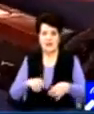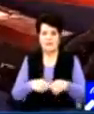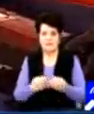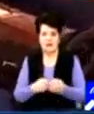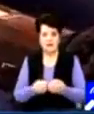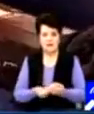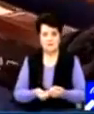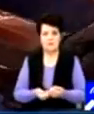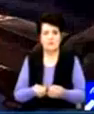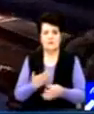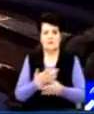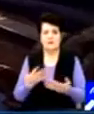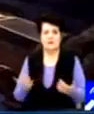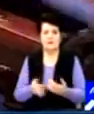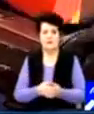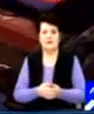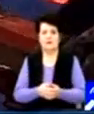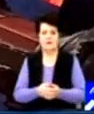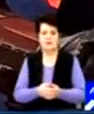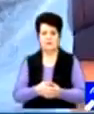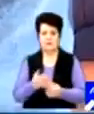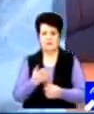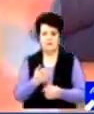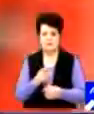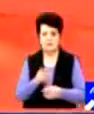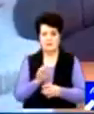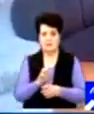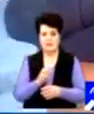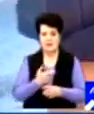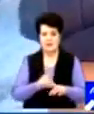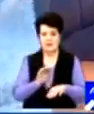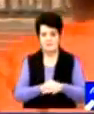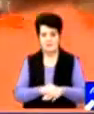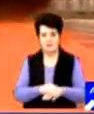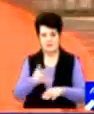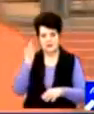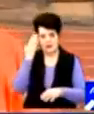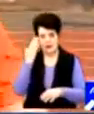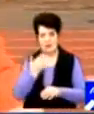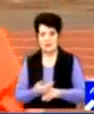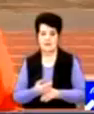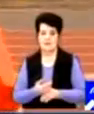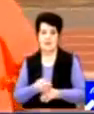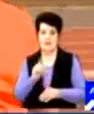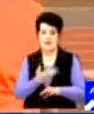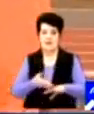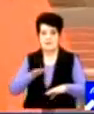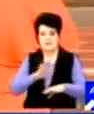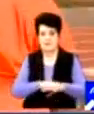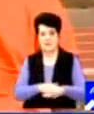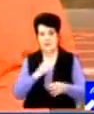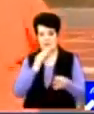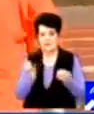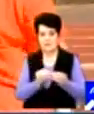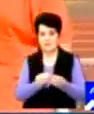pumn stâng imobilizat în aparat gipsat, fractură de sinus maxilar, fractură de craniu. Pacientul, care se afla în stare gravă, dar